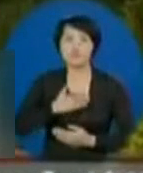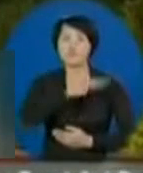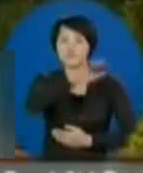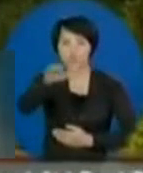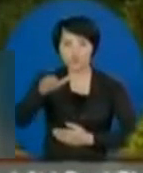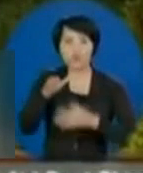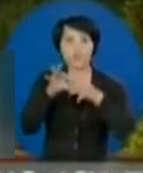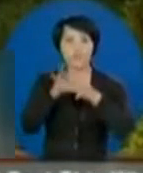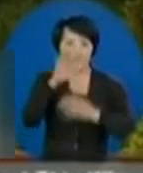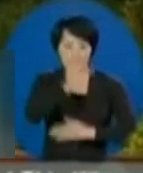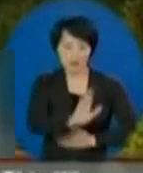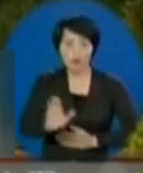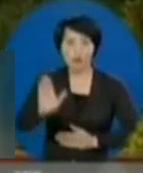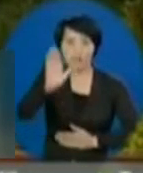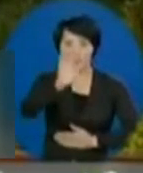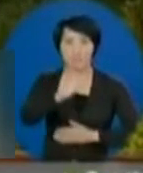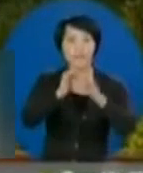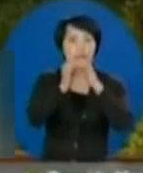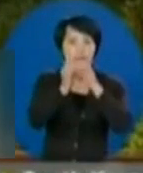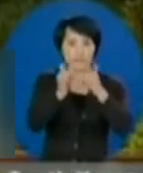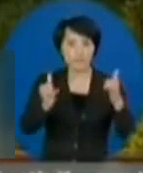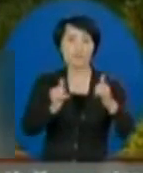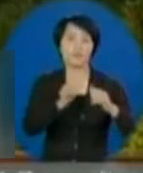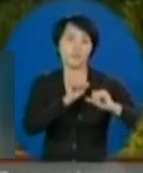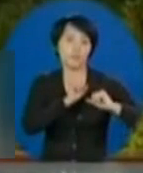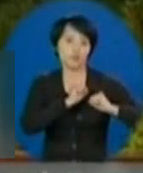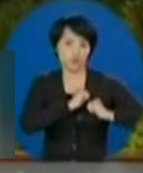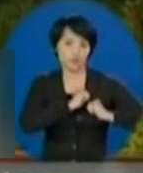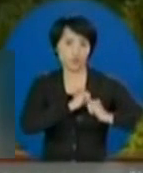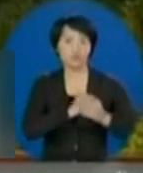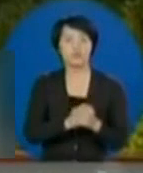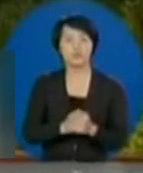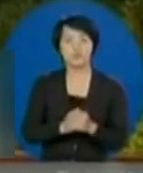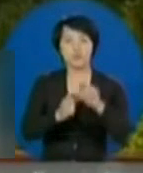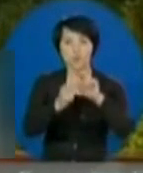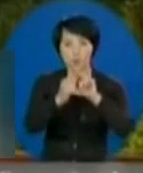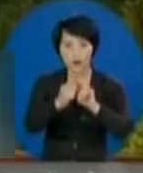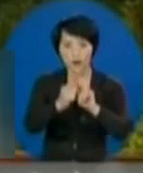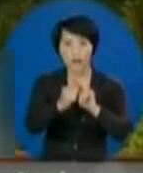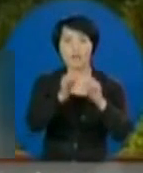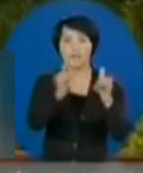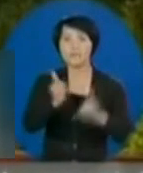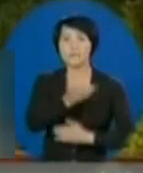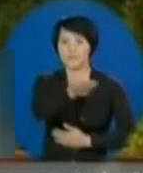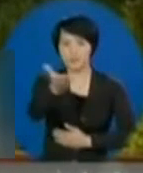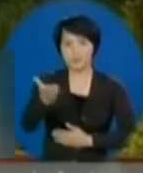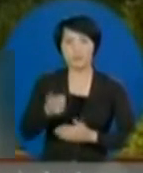우리의 전체 당원들과 인민군 장병들과